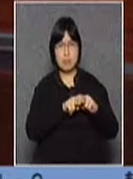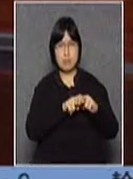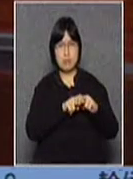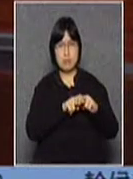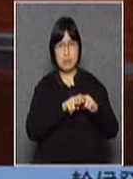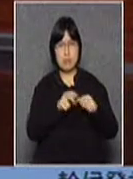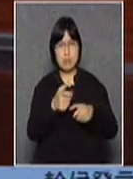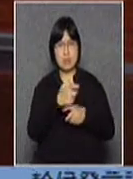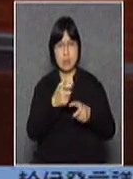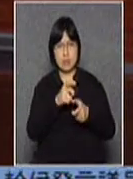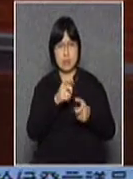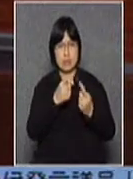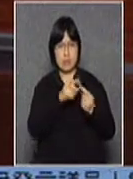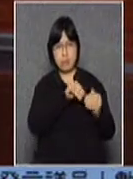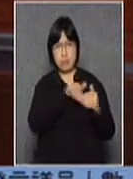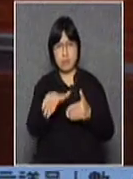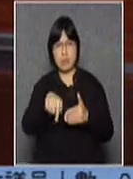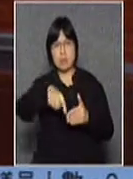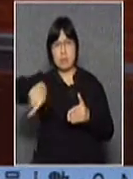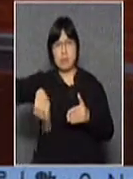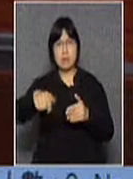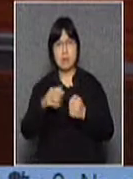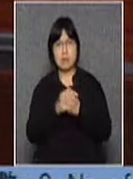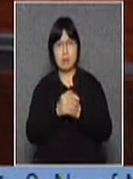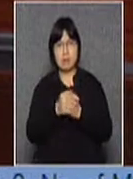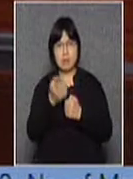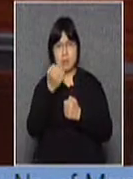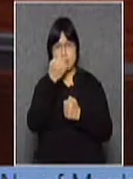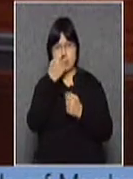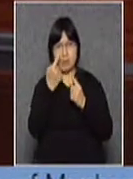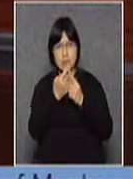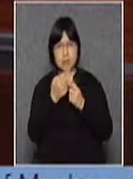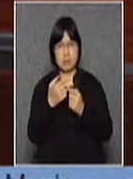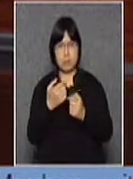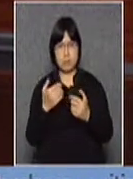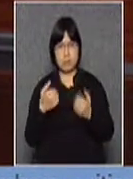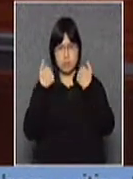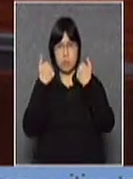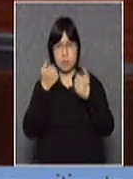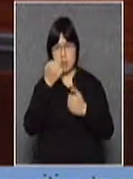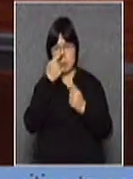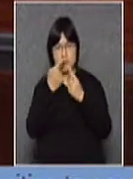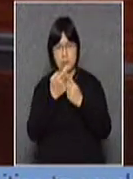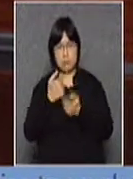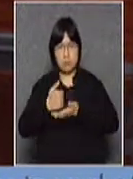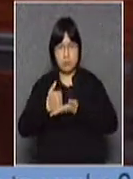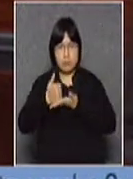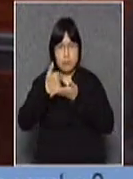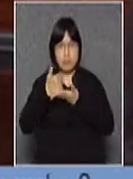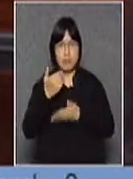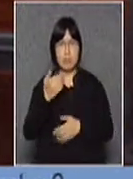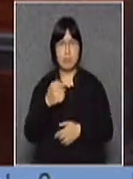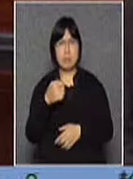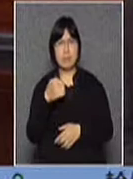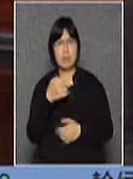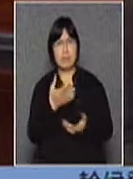經濟殖民地。所以站在本土的利益，站在香港人的尊嚴的立場，都沒有可能